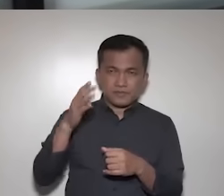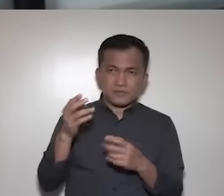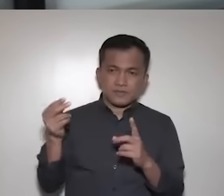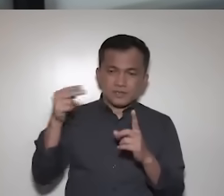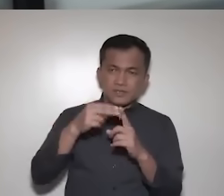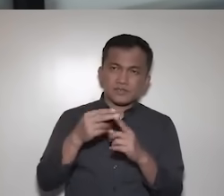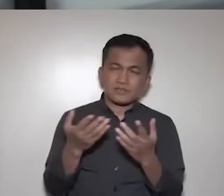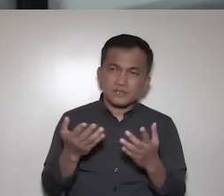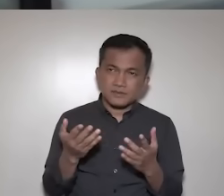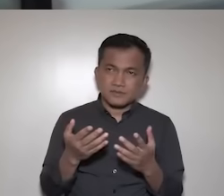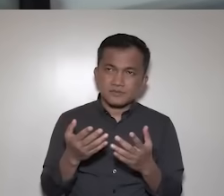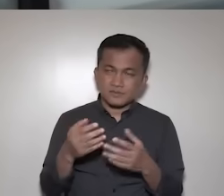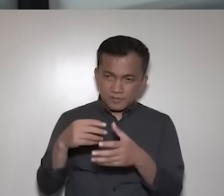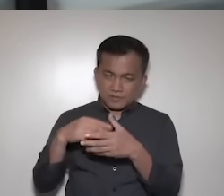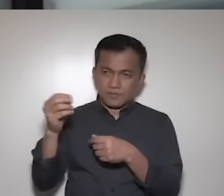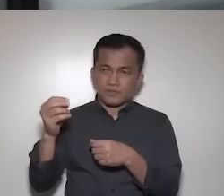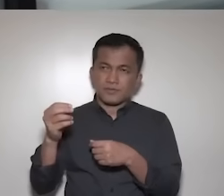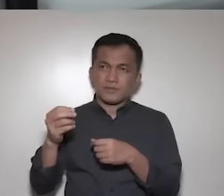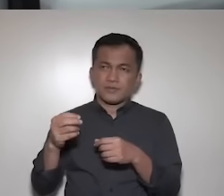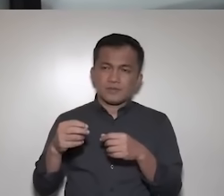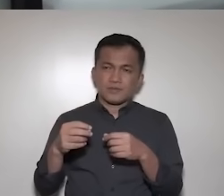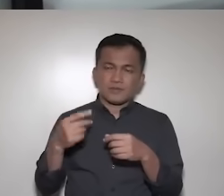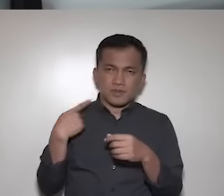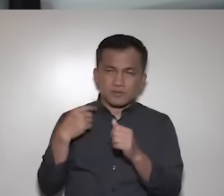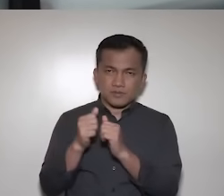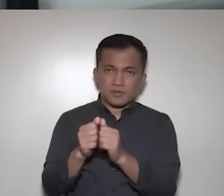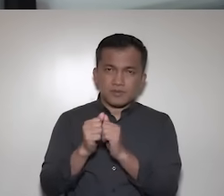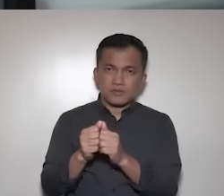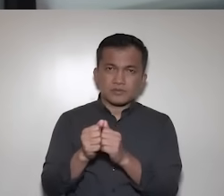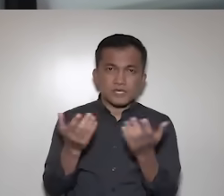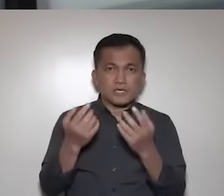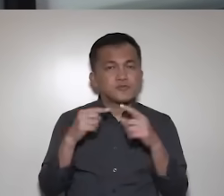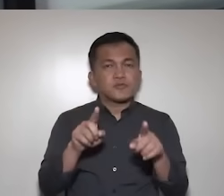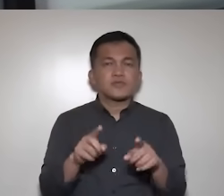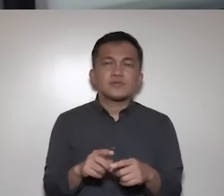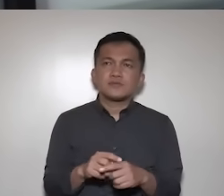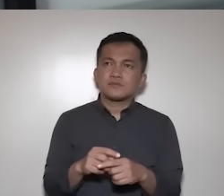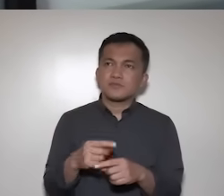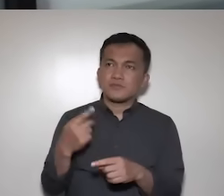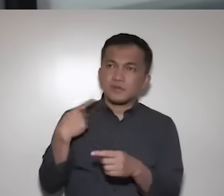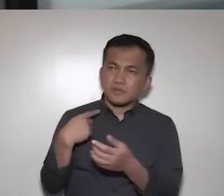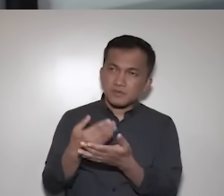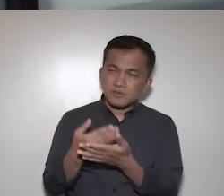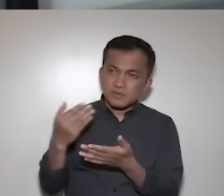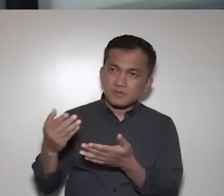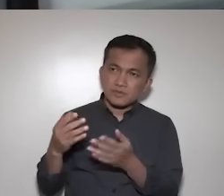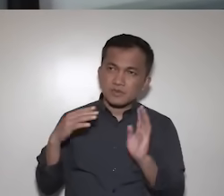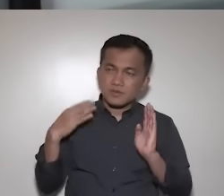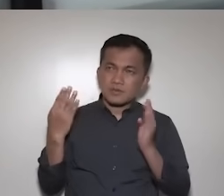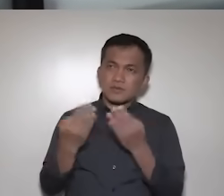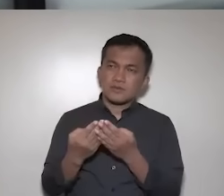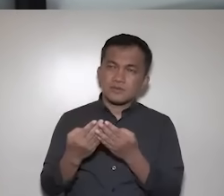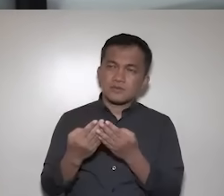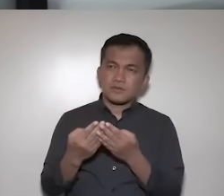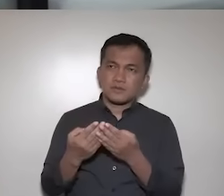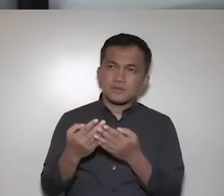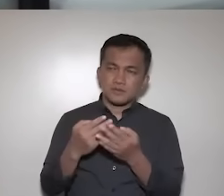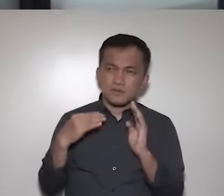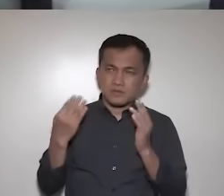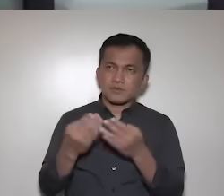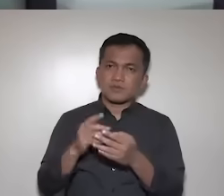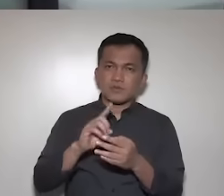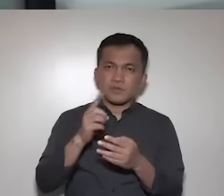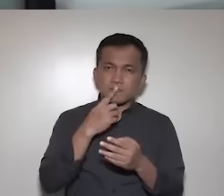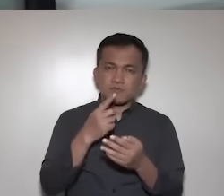saan? Hanggang lumabas lang po kami. Pero lumabas, may mga kasama. Saan kayo pumunta? May binili lang po kami ng mga barkada ko po, sir. Tapos minsan lang.